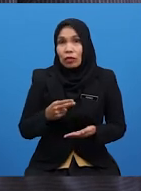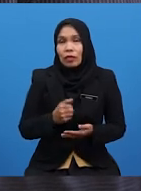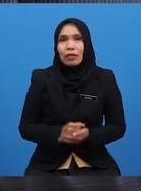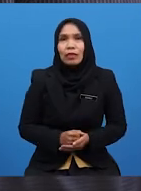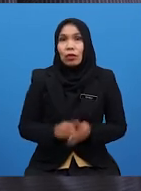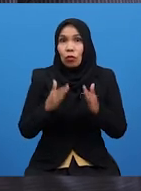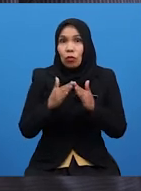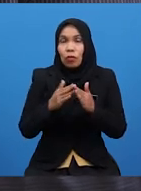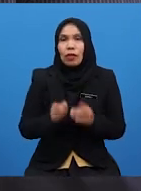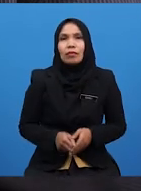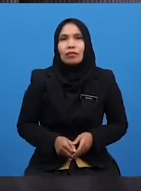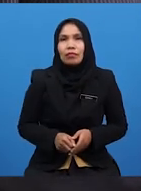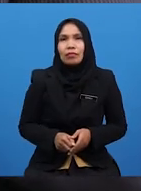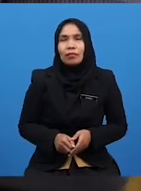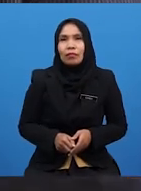Resto